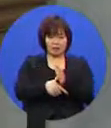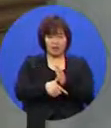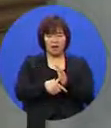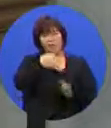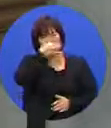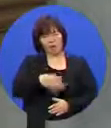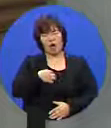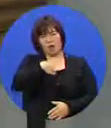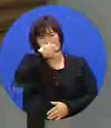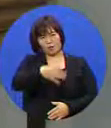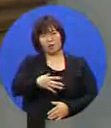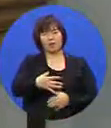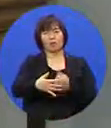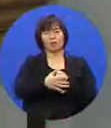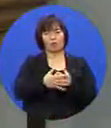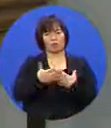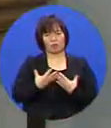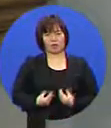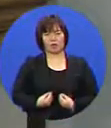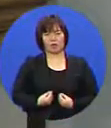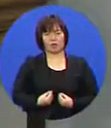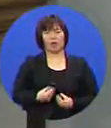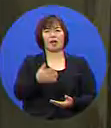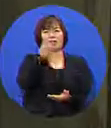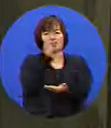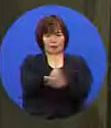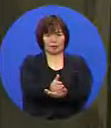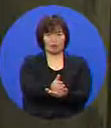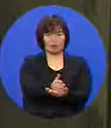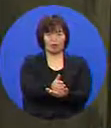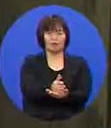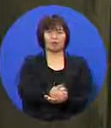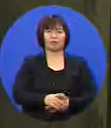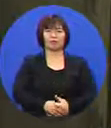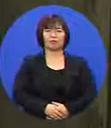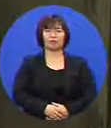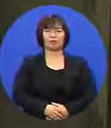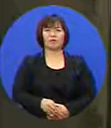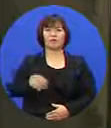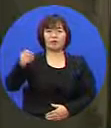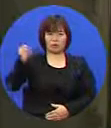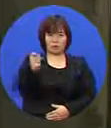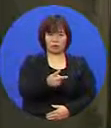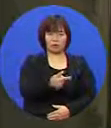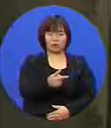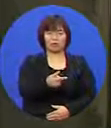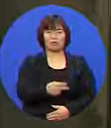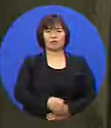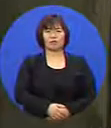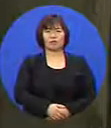힘들다고 좌절하거나 절망하지 말고 또